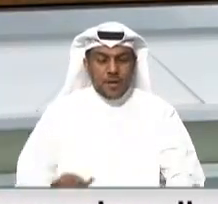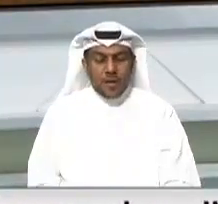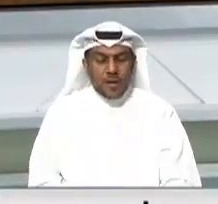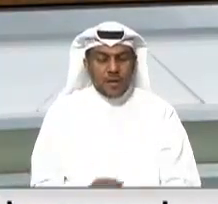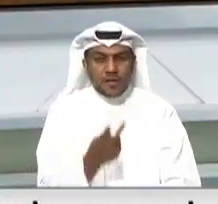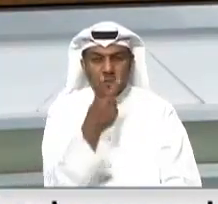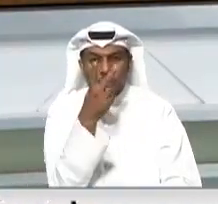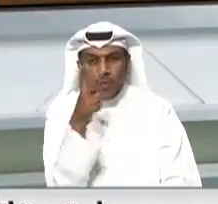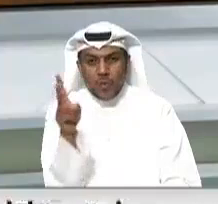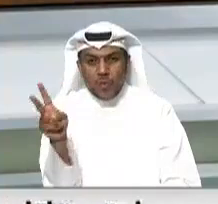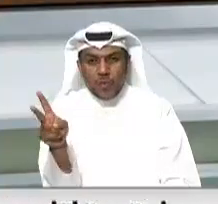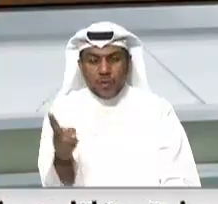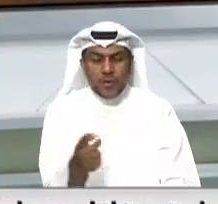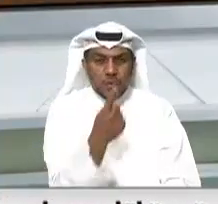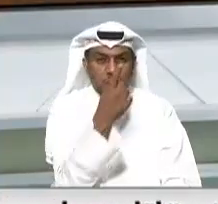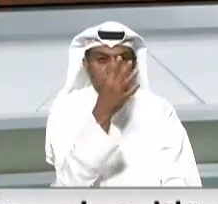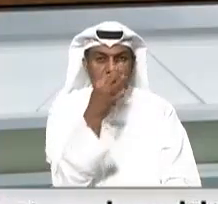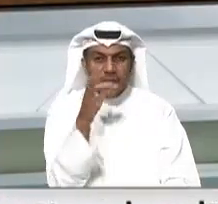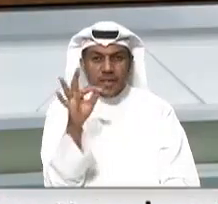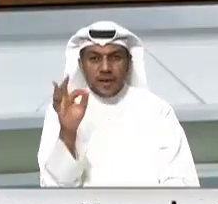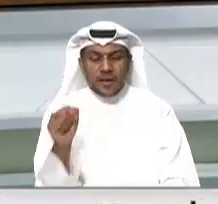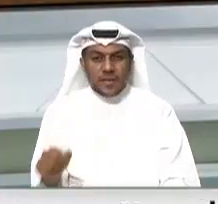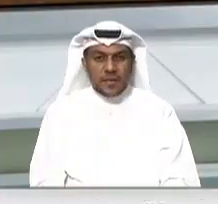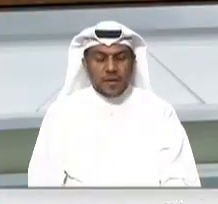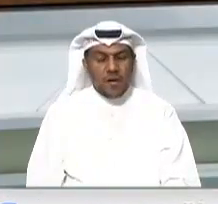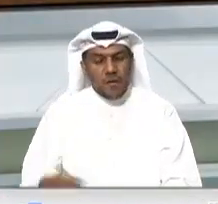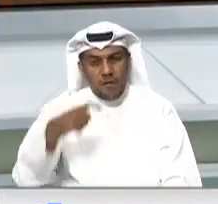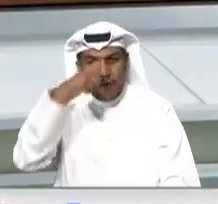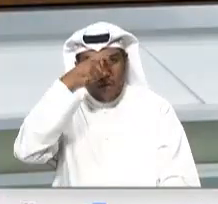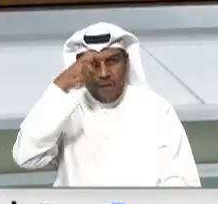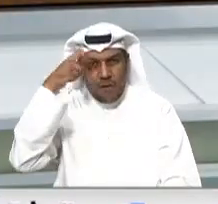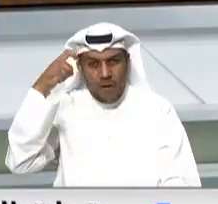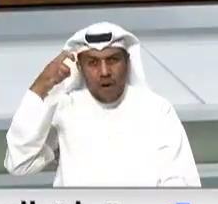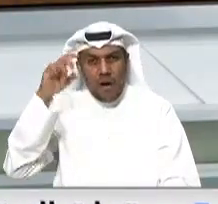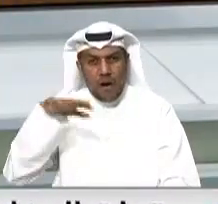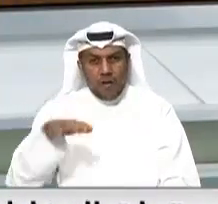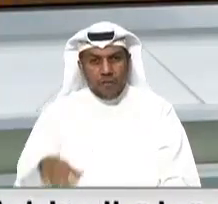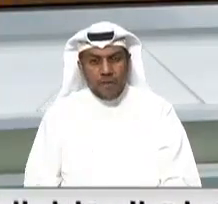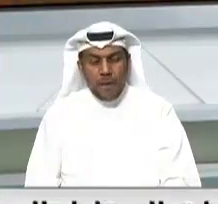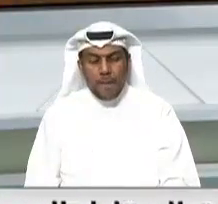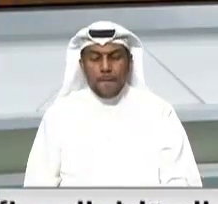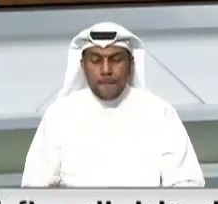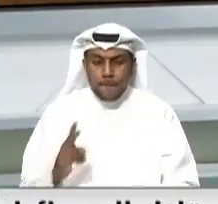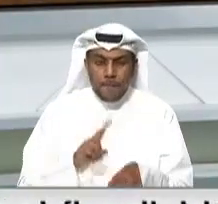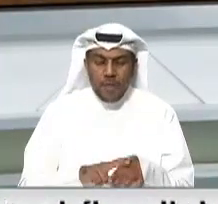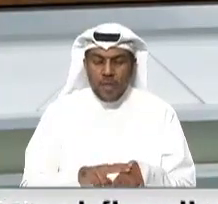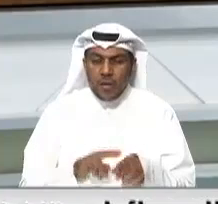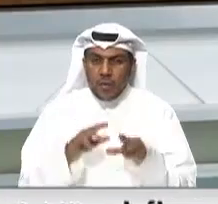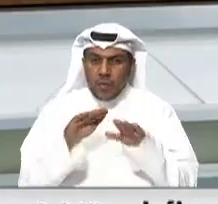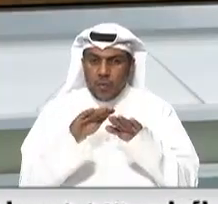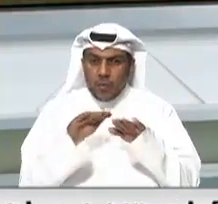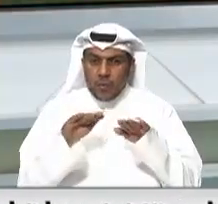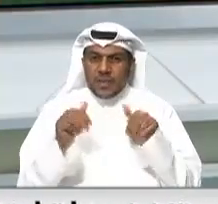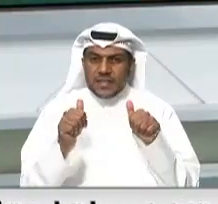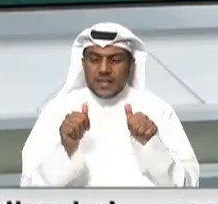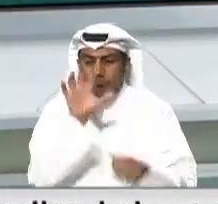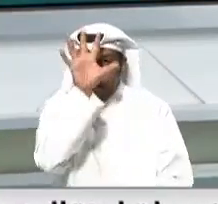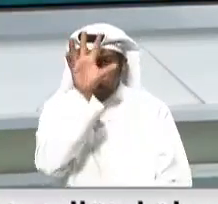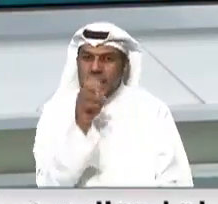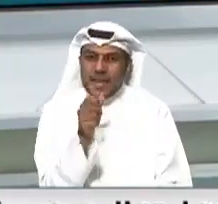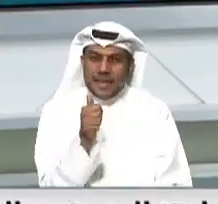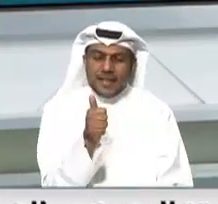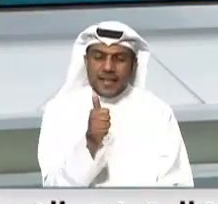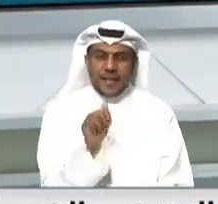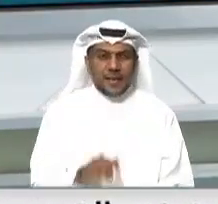31 درجه مئويه اجواء حاره نسبيا لكنها تعود الى الاعتدال مجددا مع المساء مع تراجع سرعه